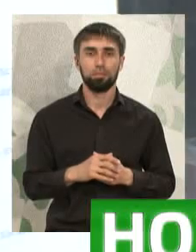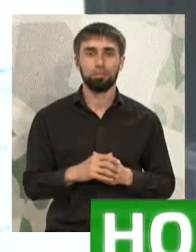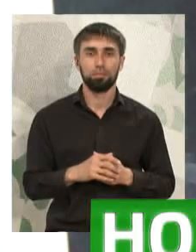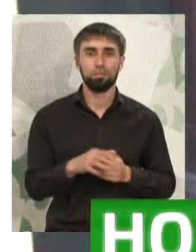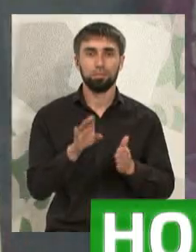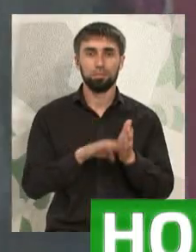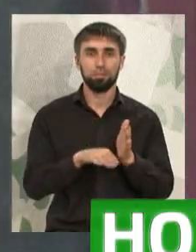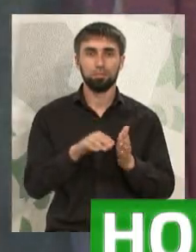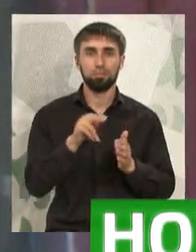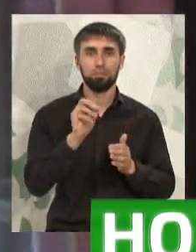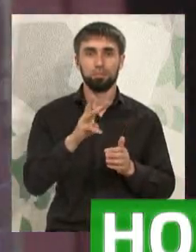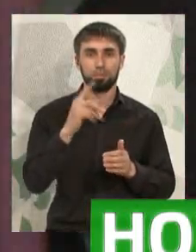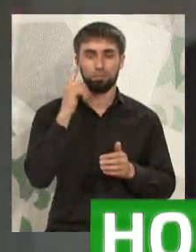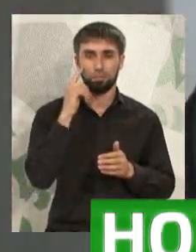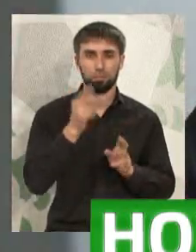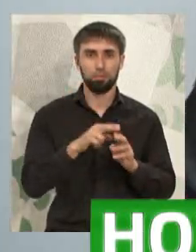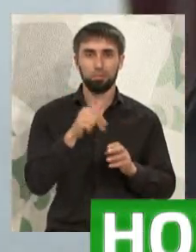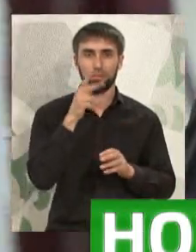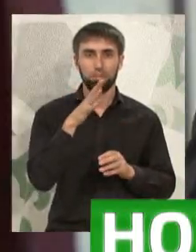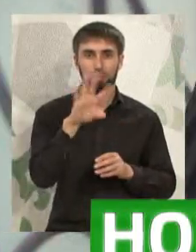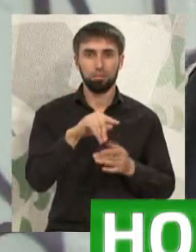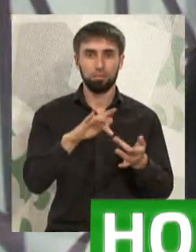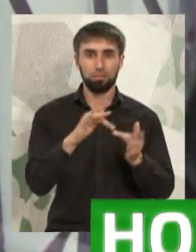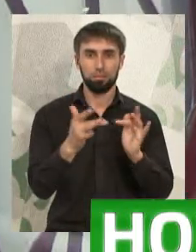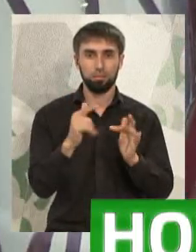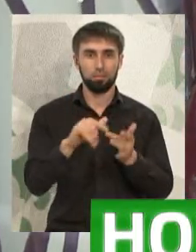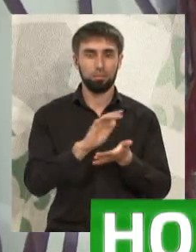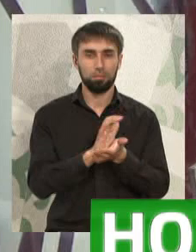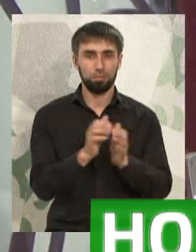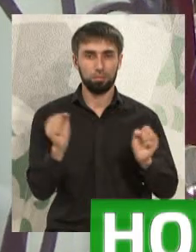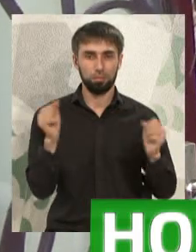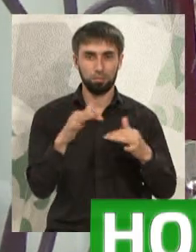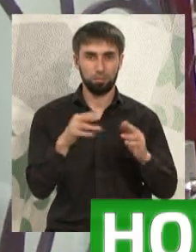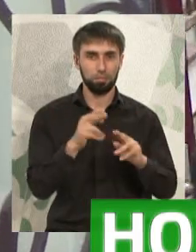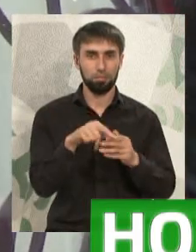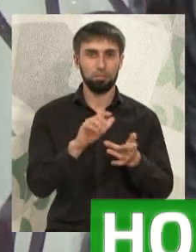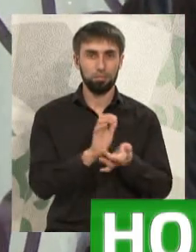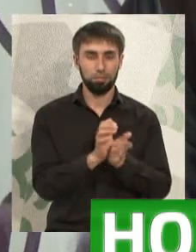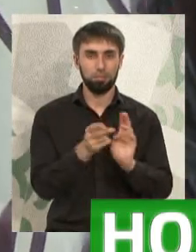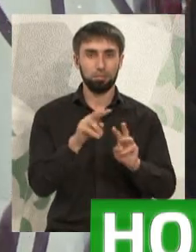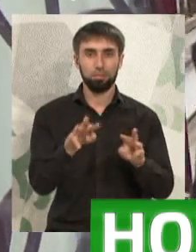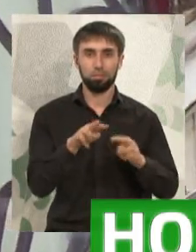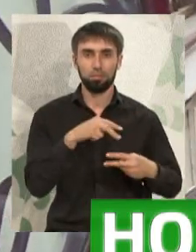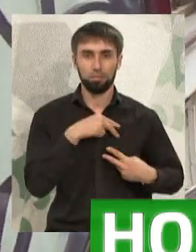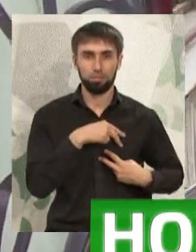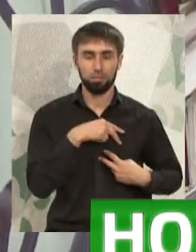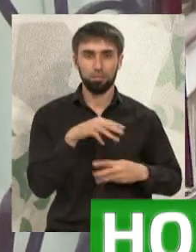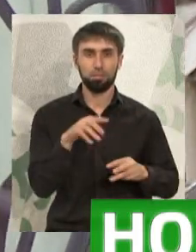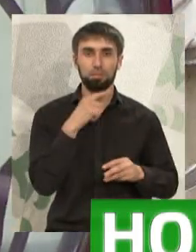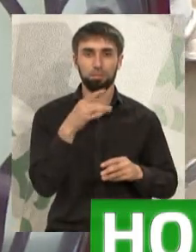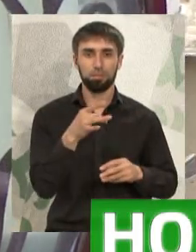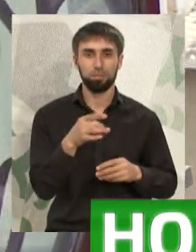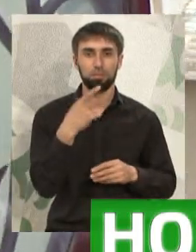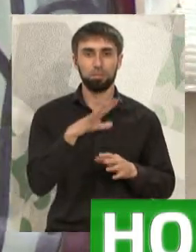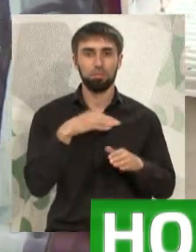проще, чем кажется. Пока портал госуслуг перегружен от массового наплыва заявителей и попросту не загружается, в Министерстве труда Ингушетии нашли